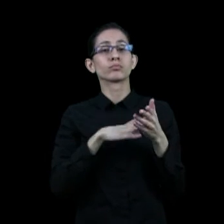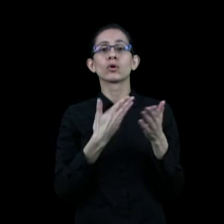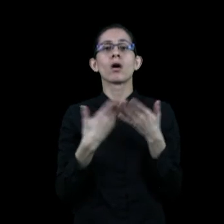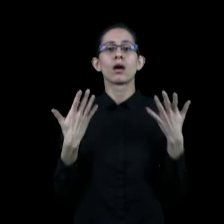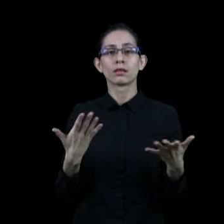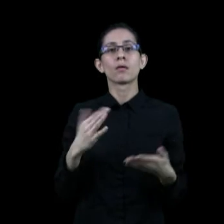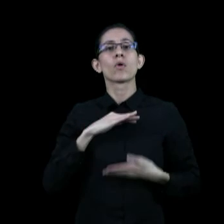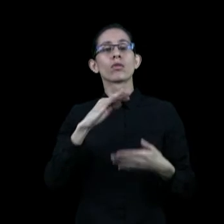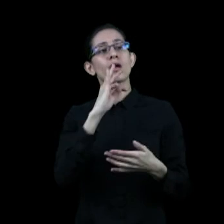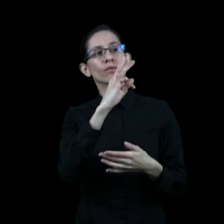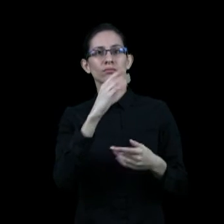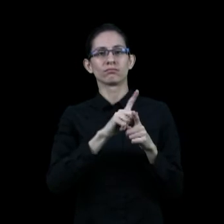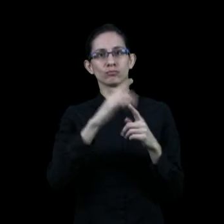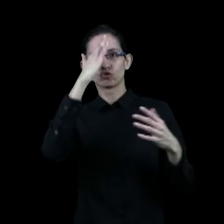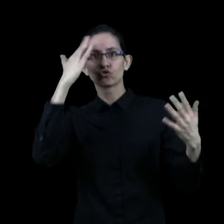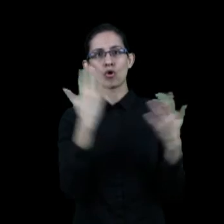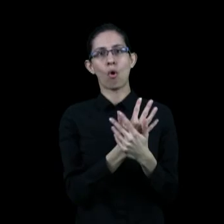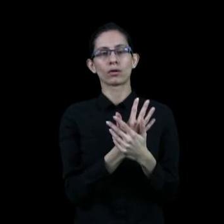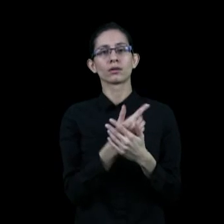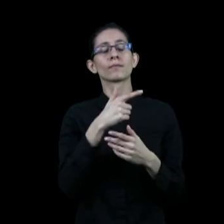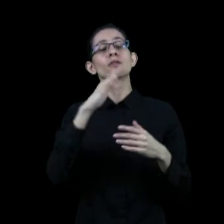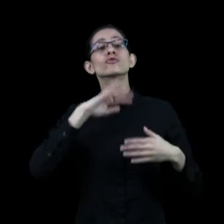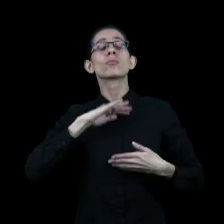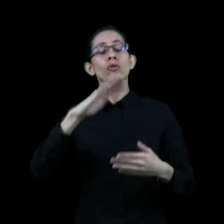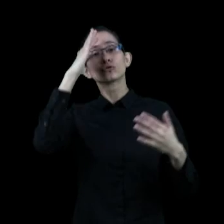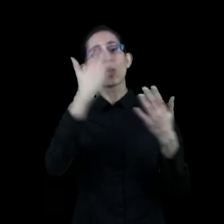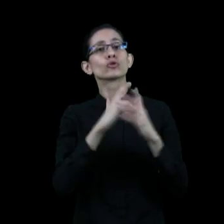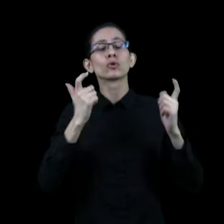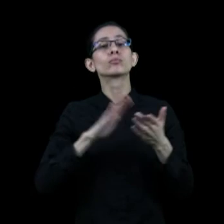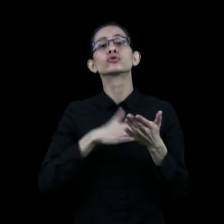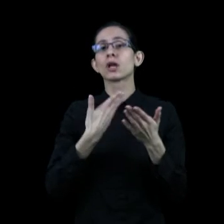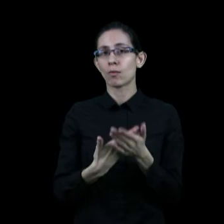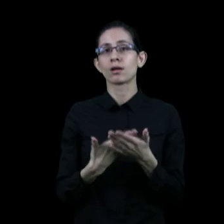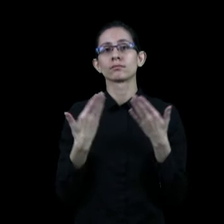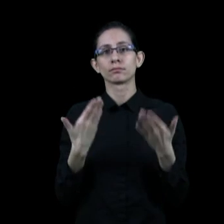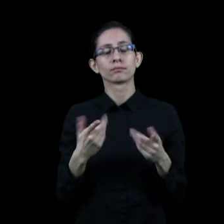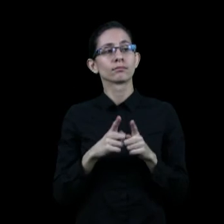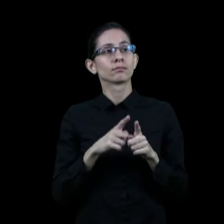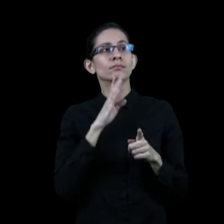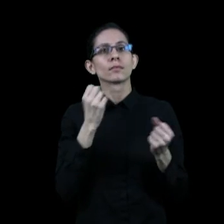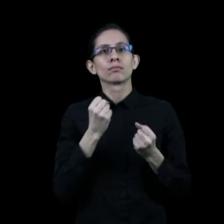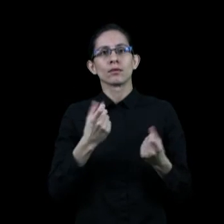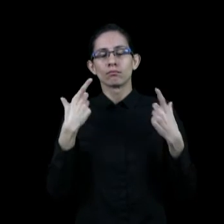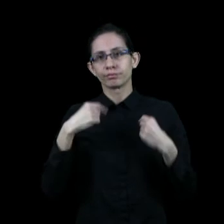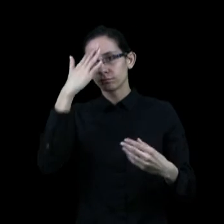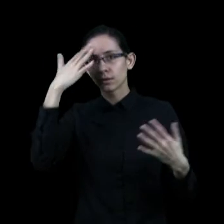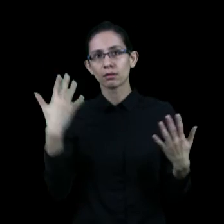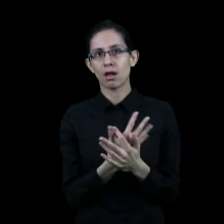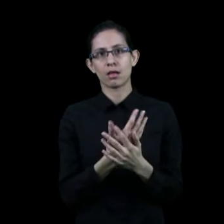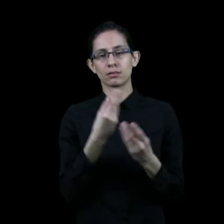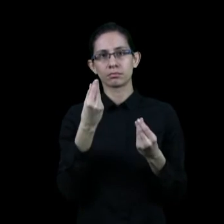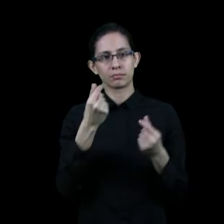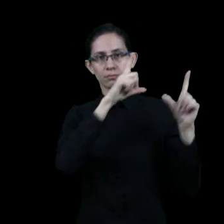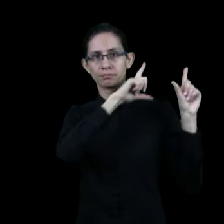krótkoterminowe. Są na przykład szoki podażowe. Szok podażowy następuje wtedy, gdy nagle podaż